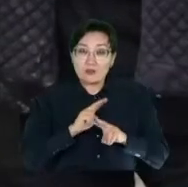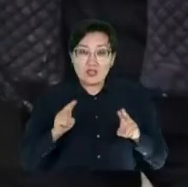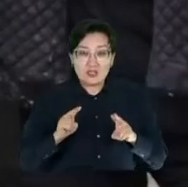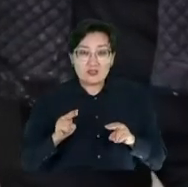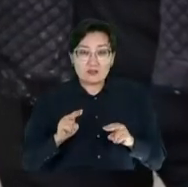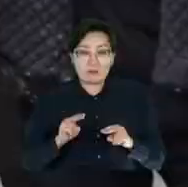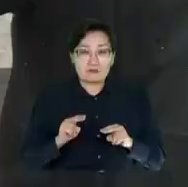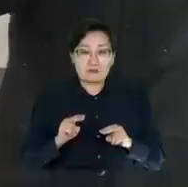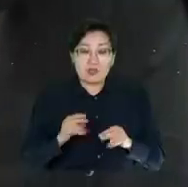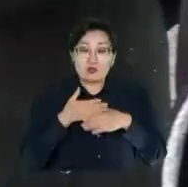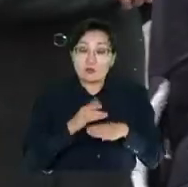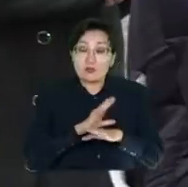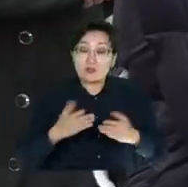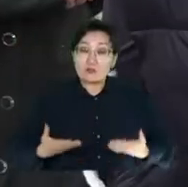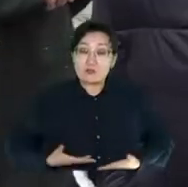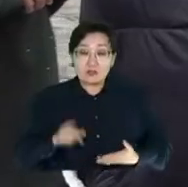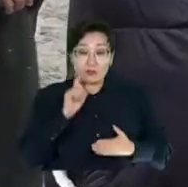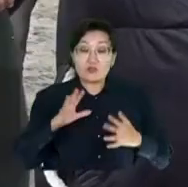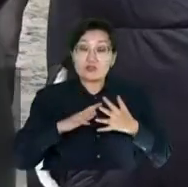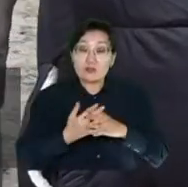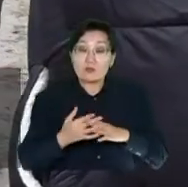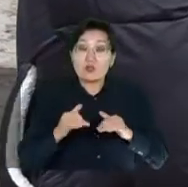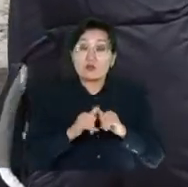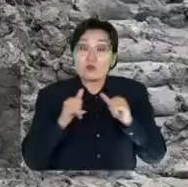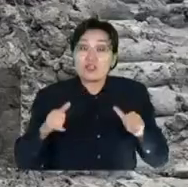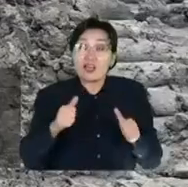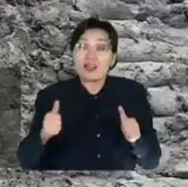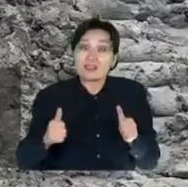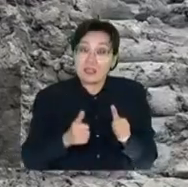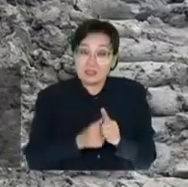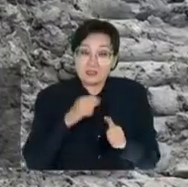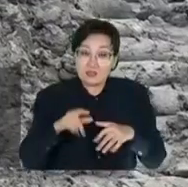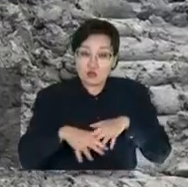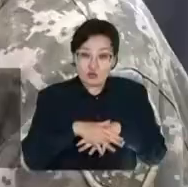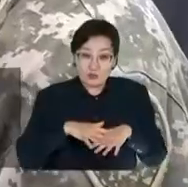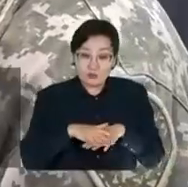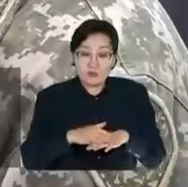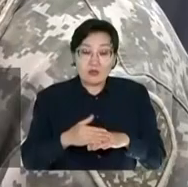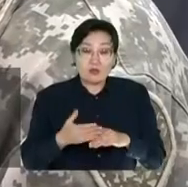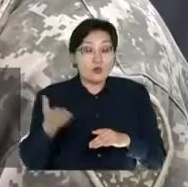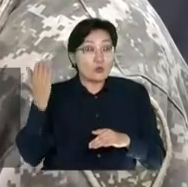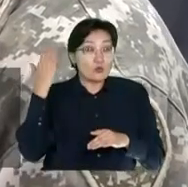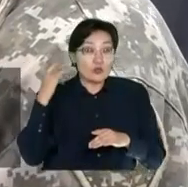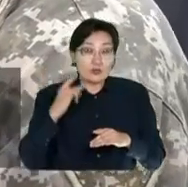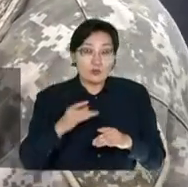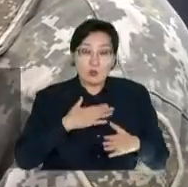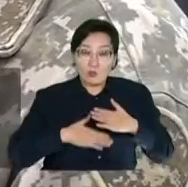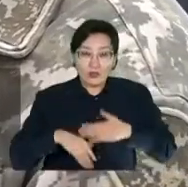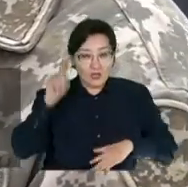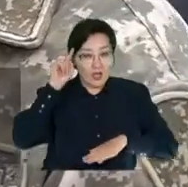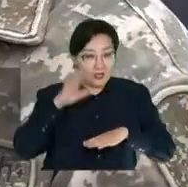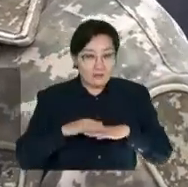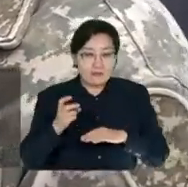отыр дейді жиналғандар. Өмір сүруге қолайсыз ауылда өркениеттен ада қалдық дейді тұрғындар. Өткенде қуандық, бір әкім келіп